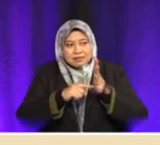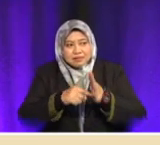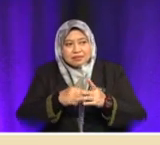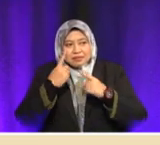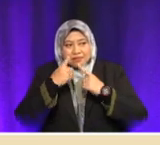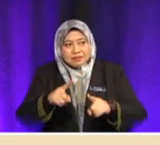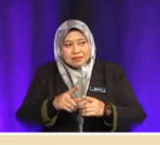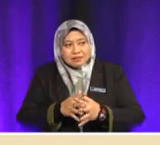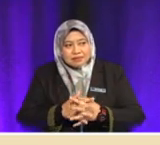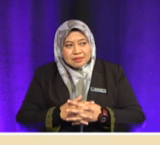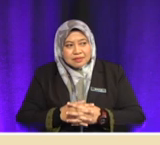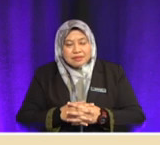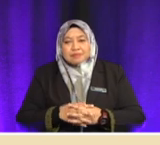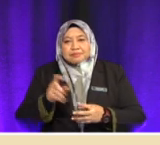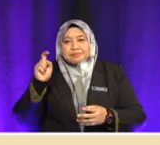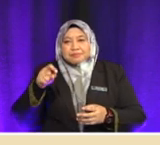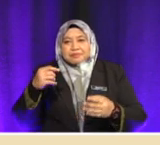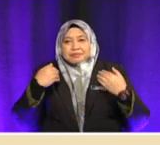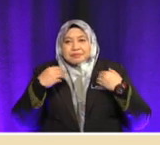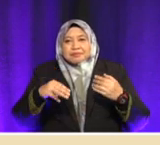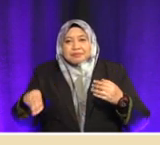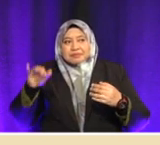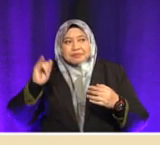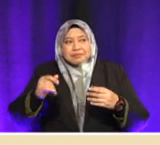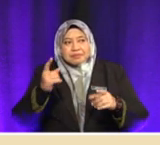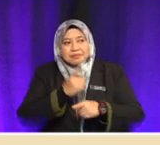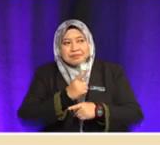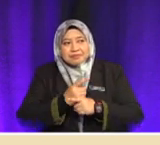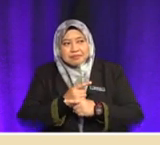betul masih ada yang buat yang sama macam-macam